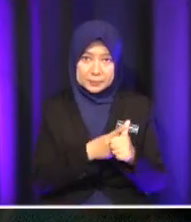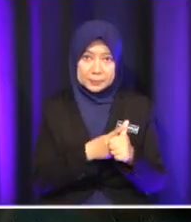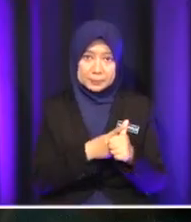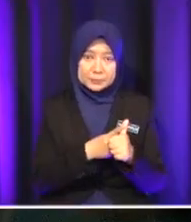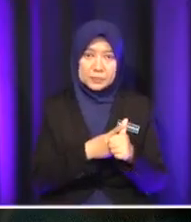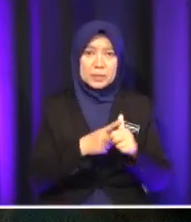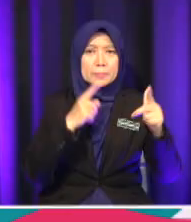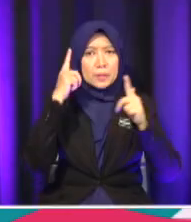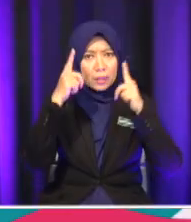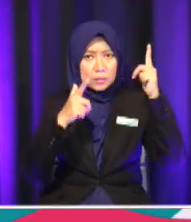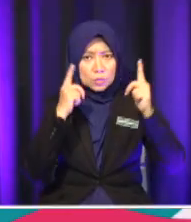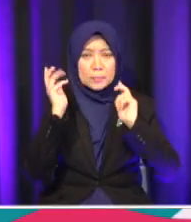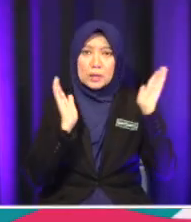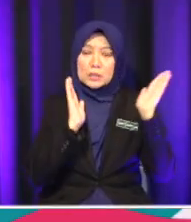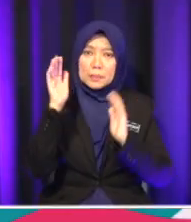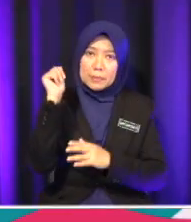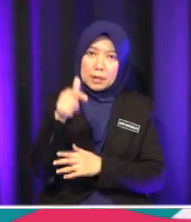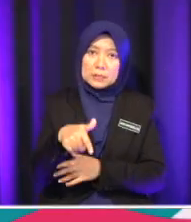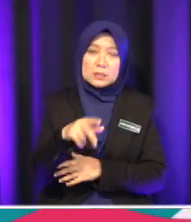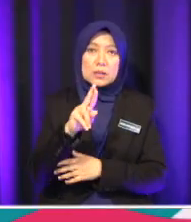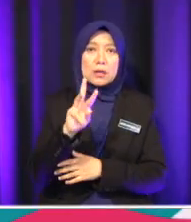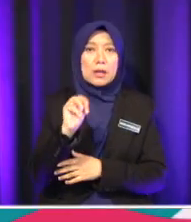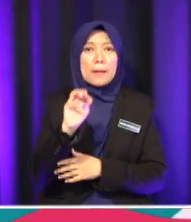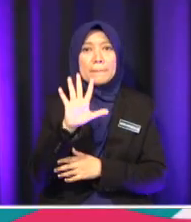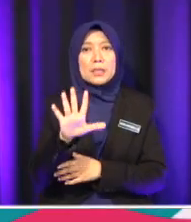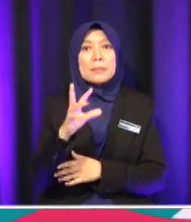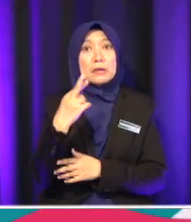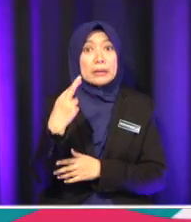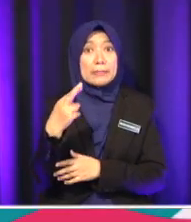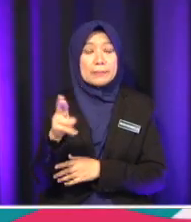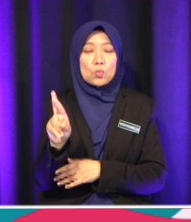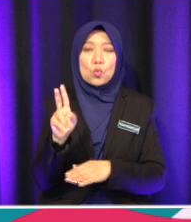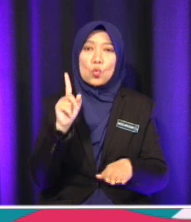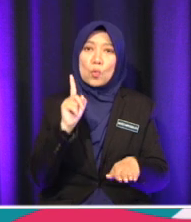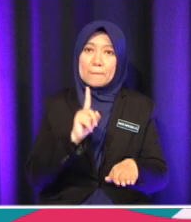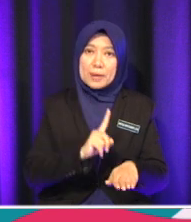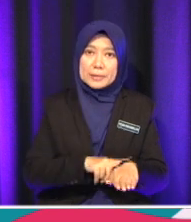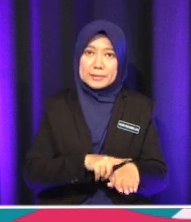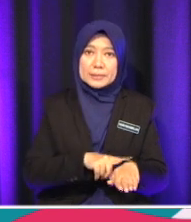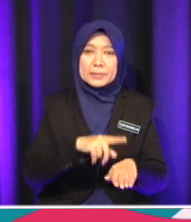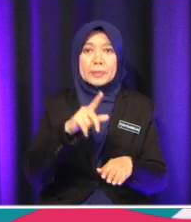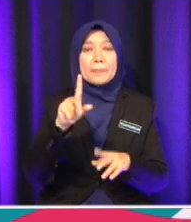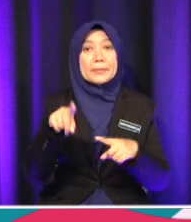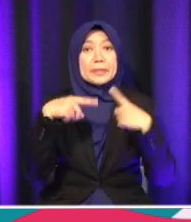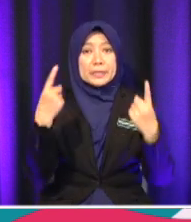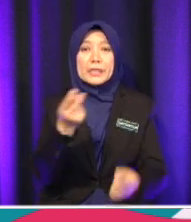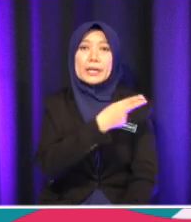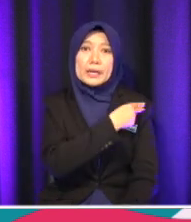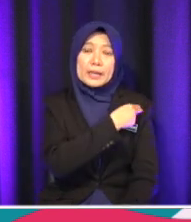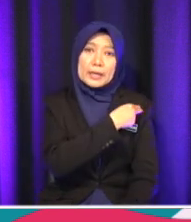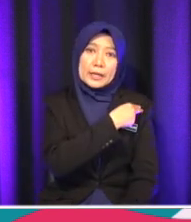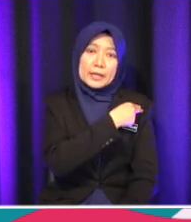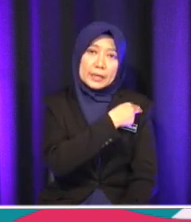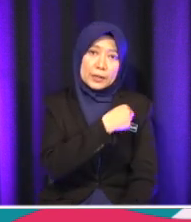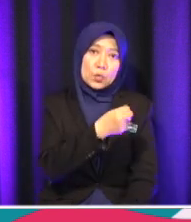pelancong Malaysia berbelanja sebanyak RM 5000 semase melancong di Indonesia ini kita nak catat